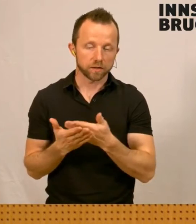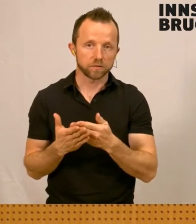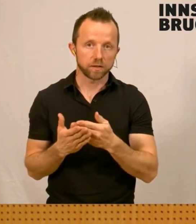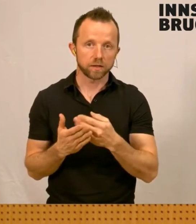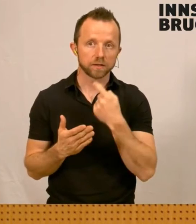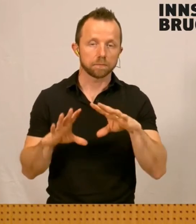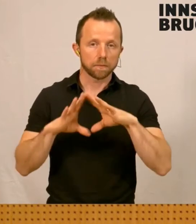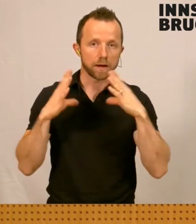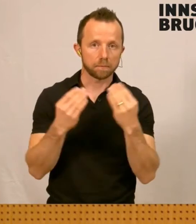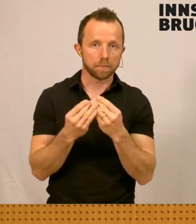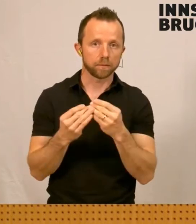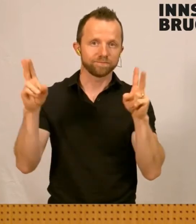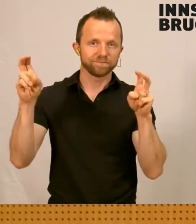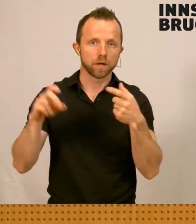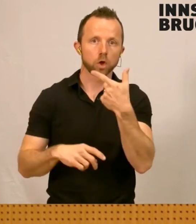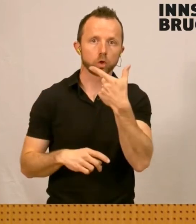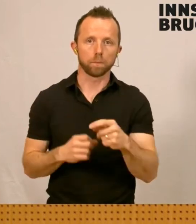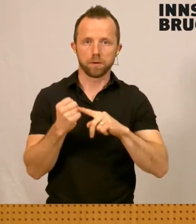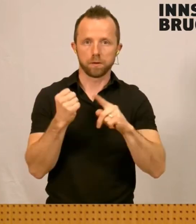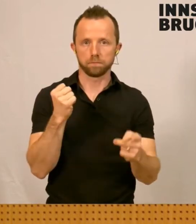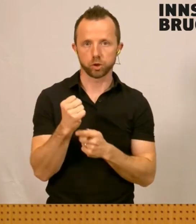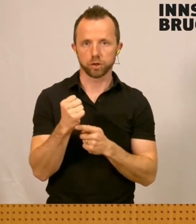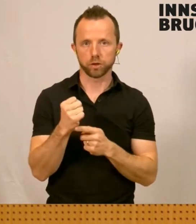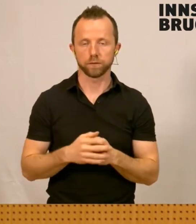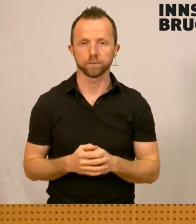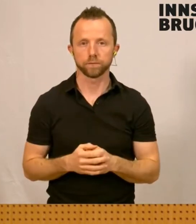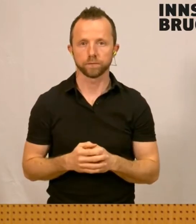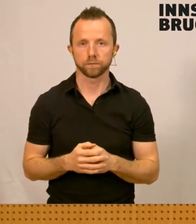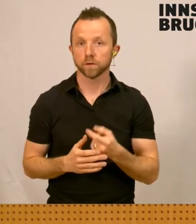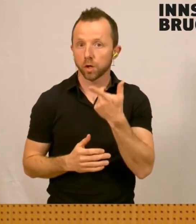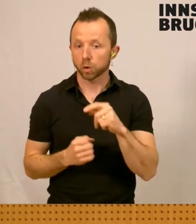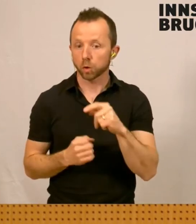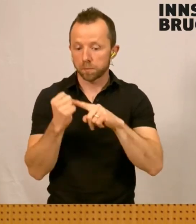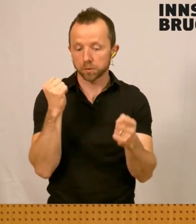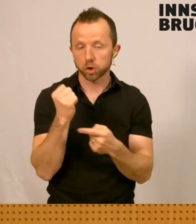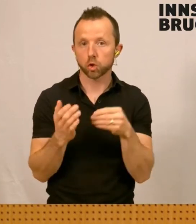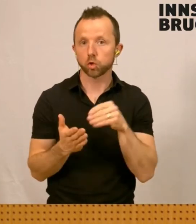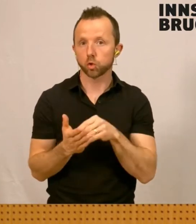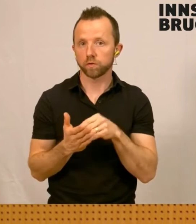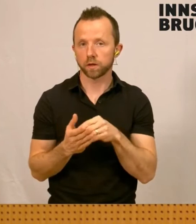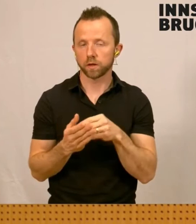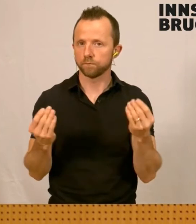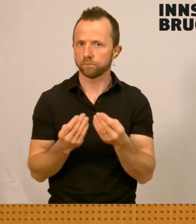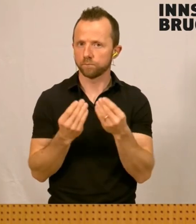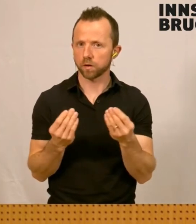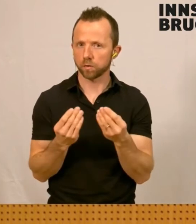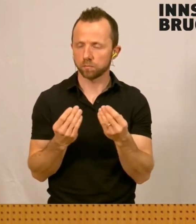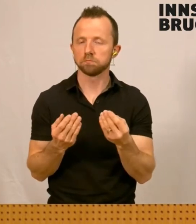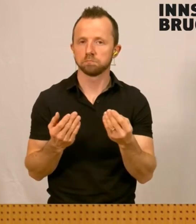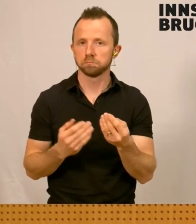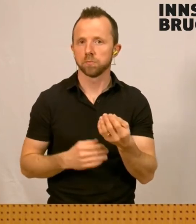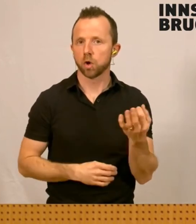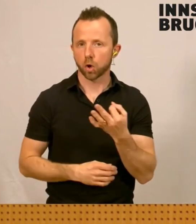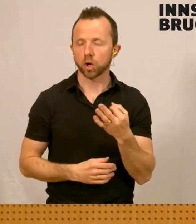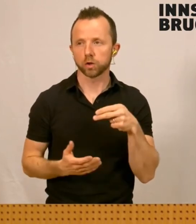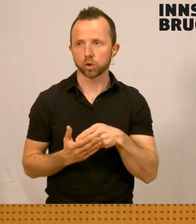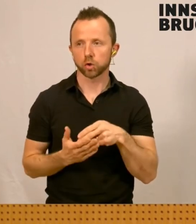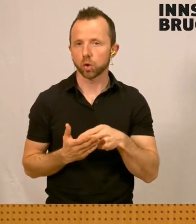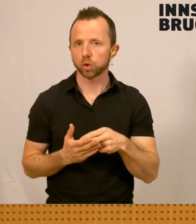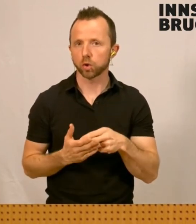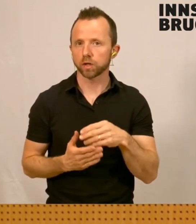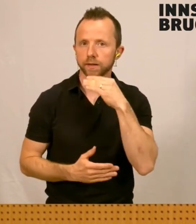genannt. Ein Doppelbudget ist aus vielen Gründen notwendig. Diese werden heute sicher noch